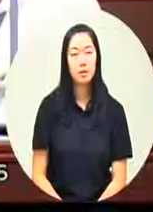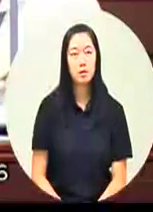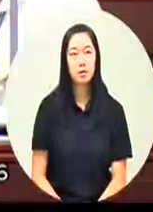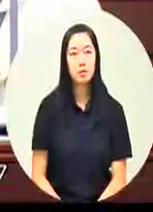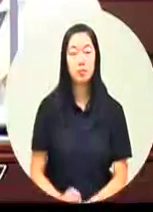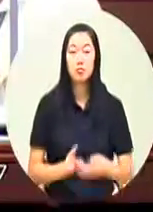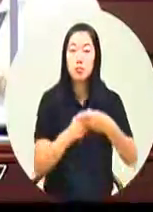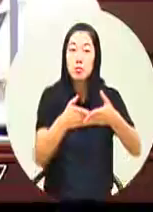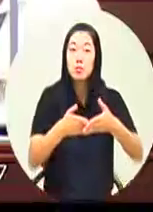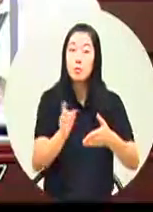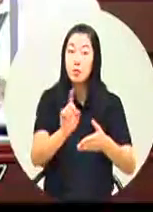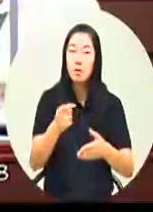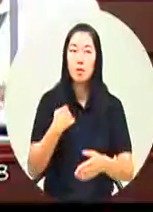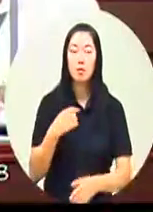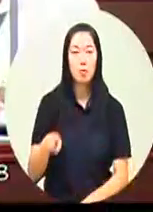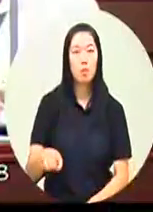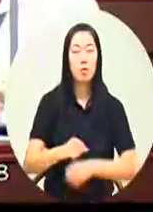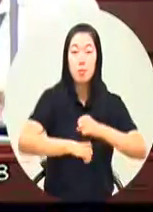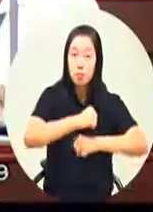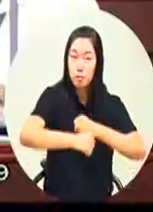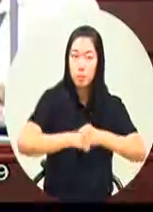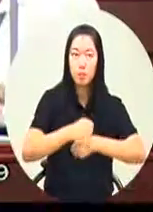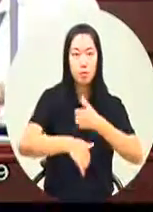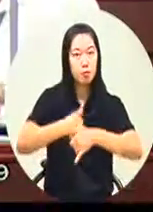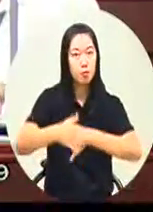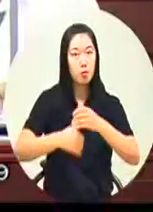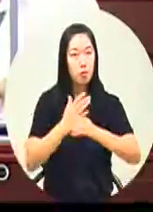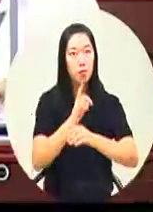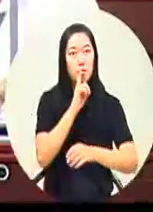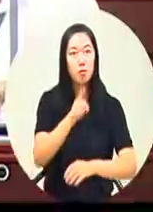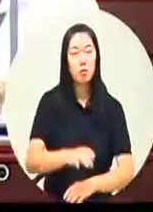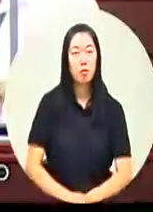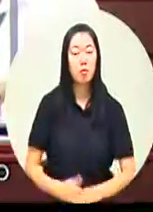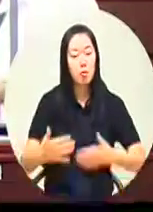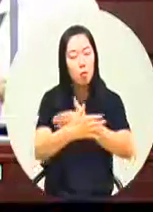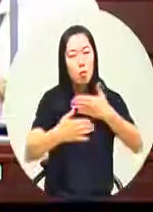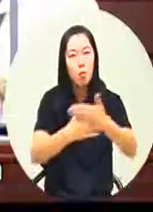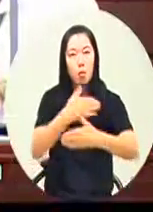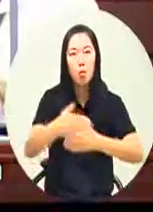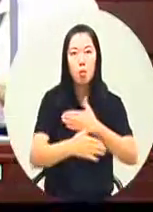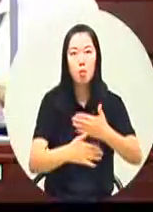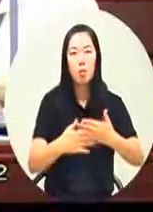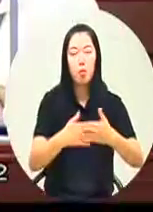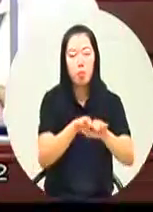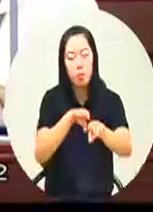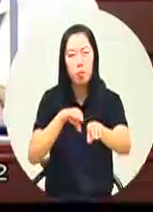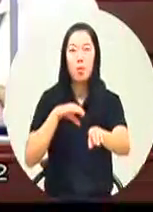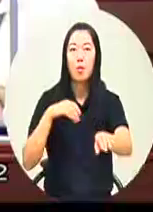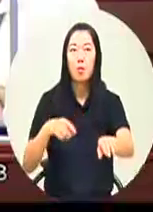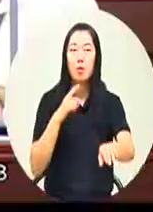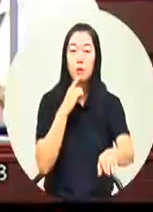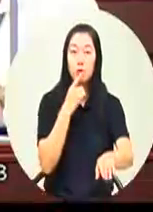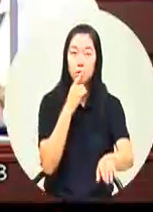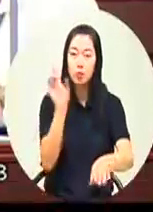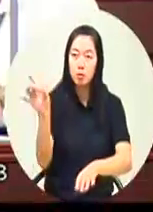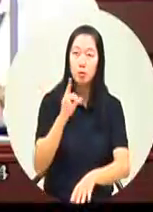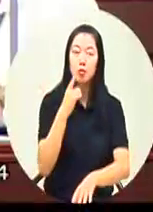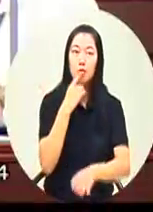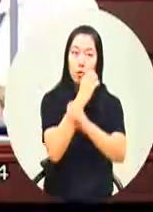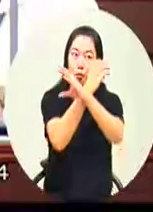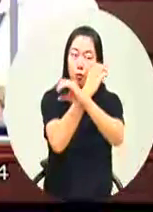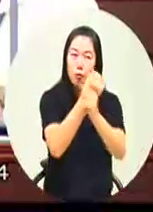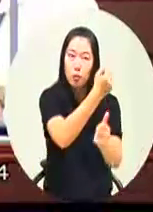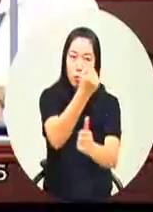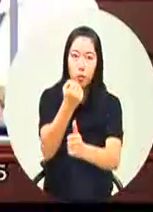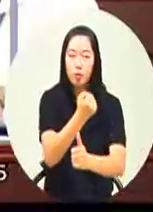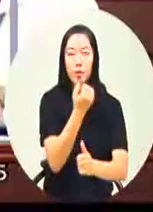主要是说因为我们日常生活当中有交通量比较大的时候，这个时候用红绿灯来控制，它可以让整个交